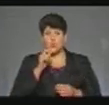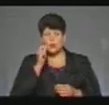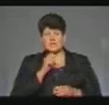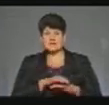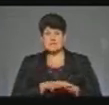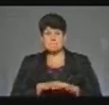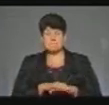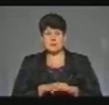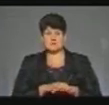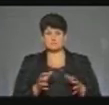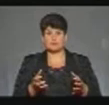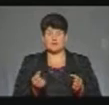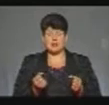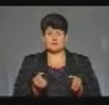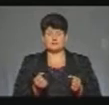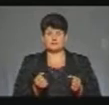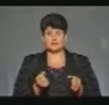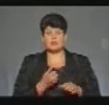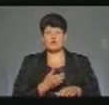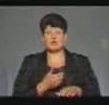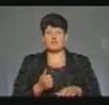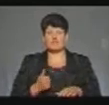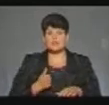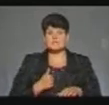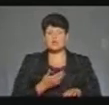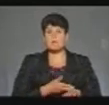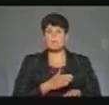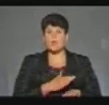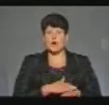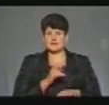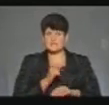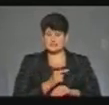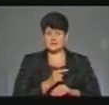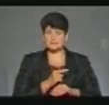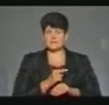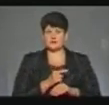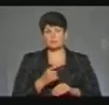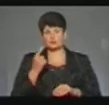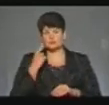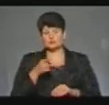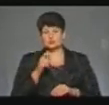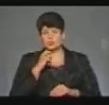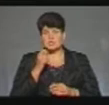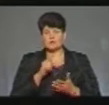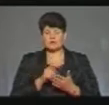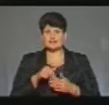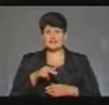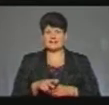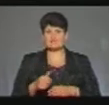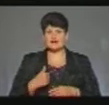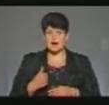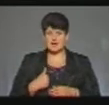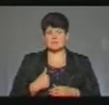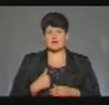масу брали в польське, військо польське. Ось. Існувала думка, що українці повинні йти в армію, а поляки будуть